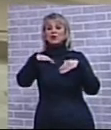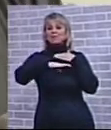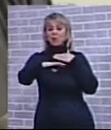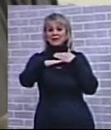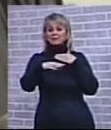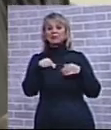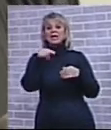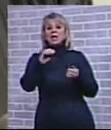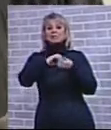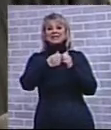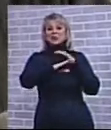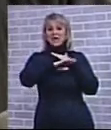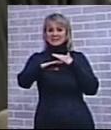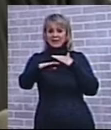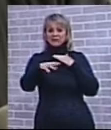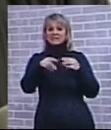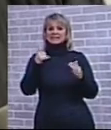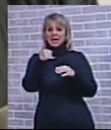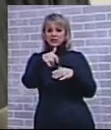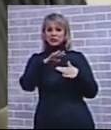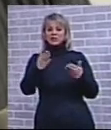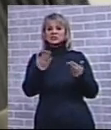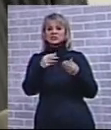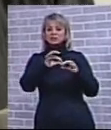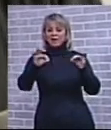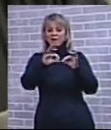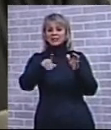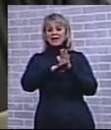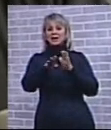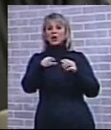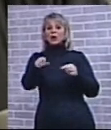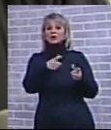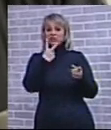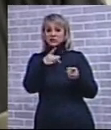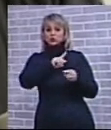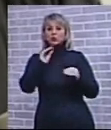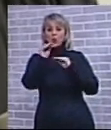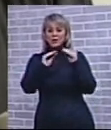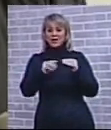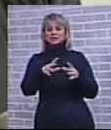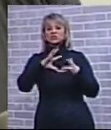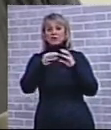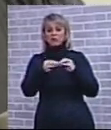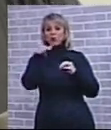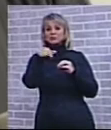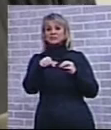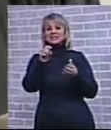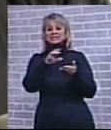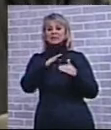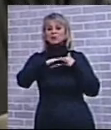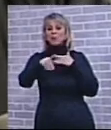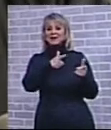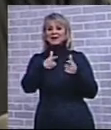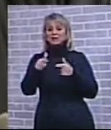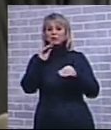полем. Бетонное основание залито, щебеночное основание, вы видите, что оно укладывается. В общем-то, центр поля уже